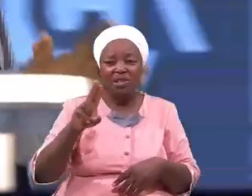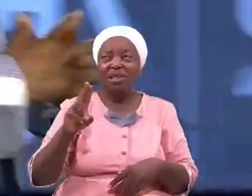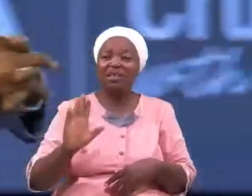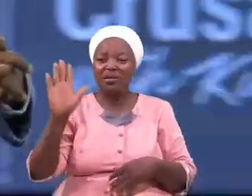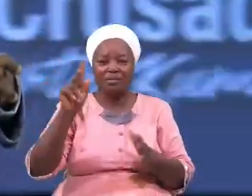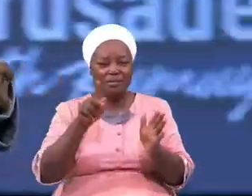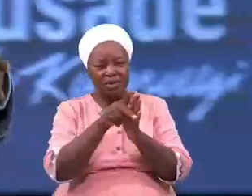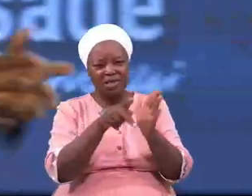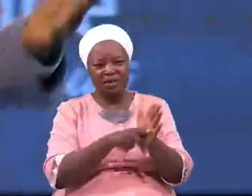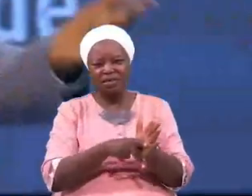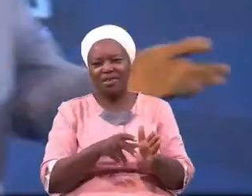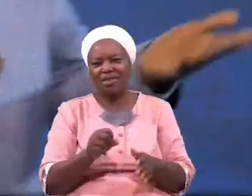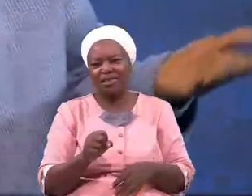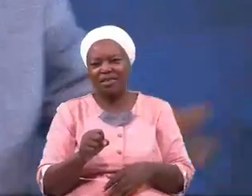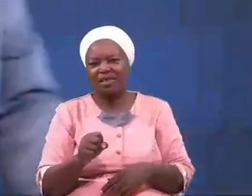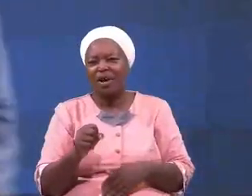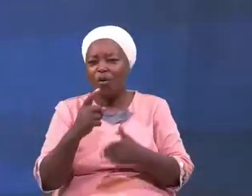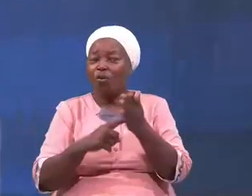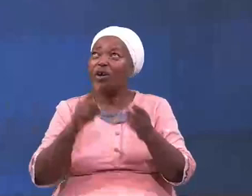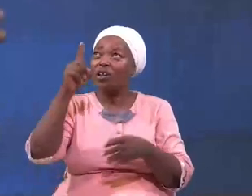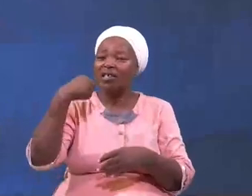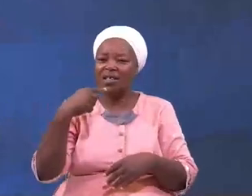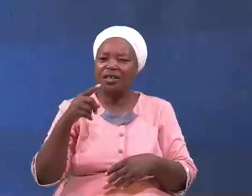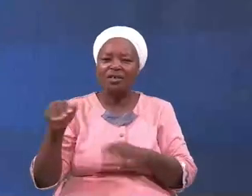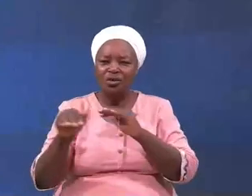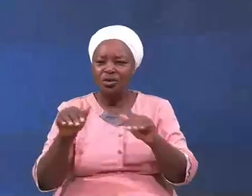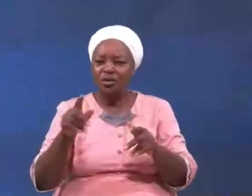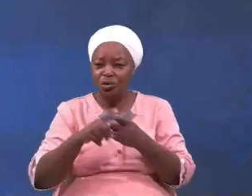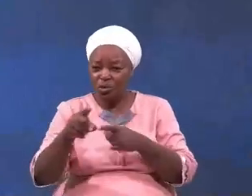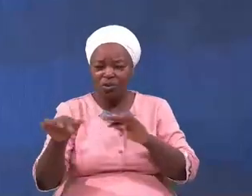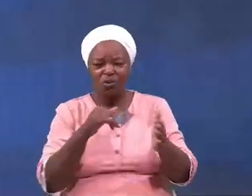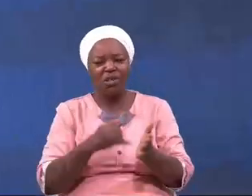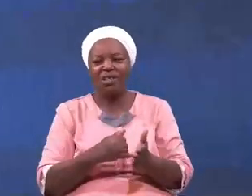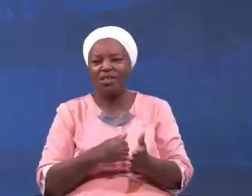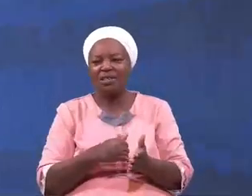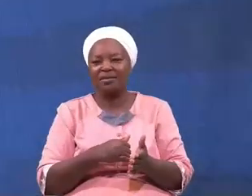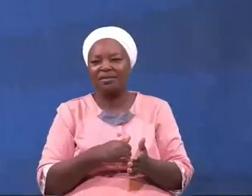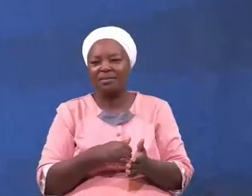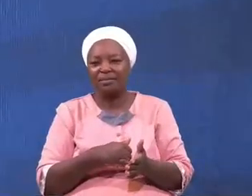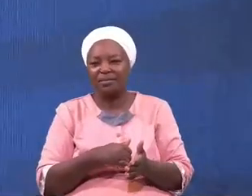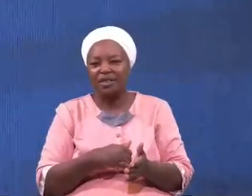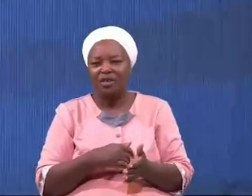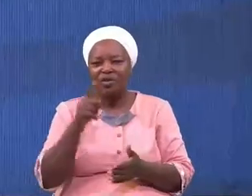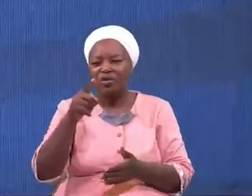et vous obéissez à son précepte. Ce qu'il vous dit, vous le faites.